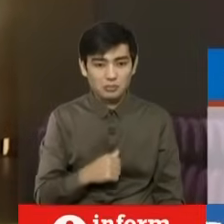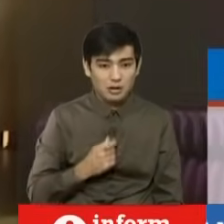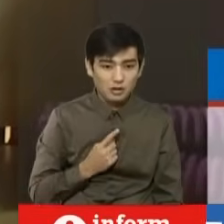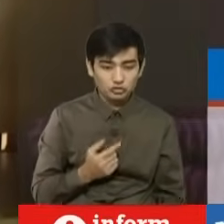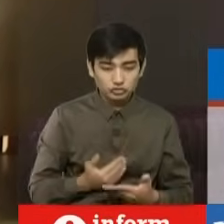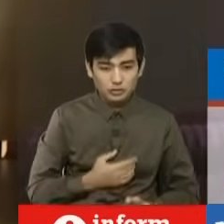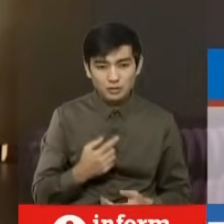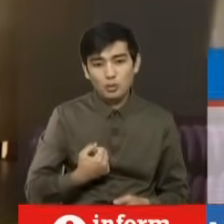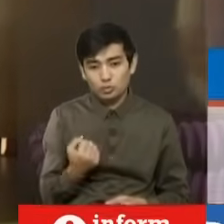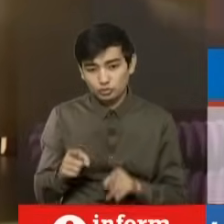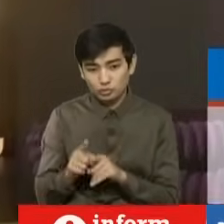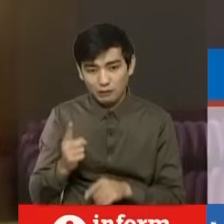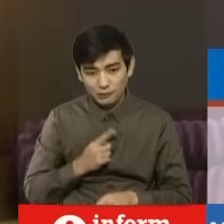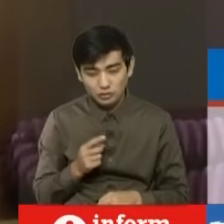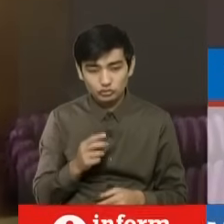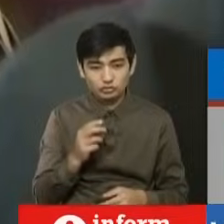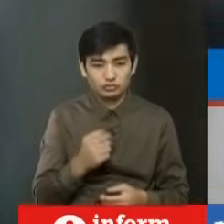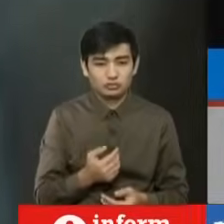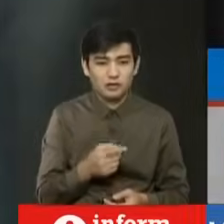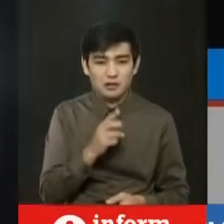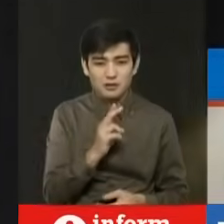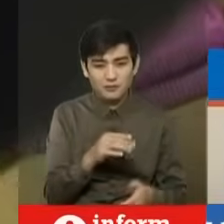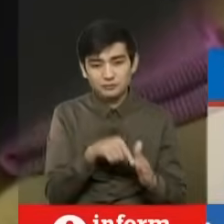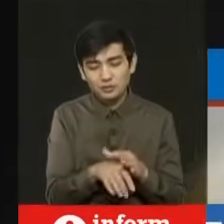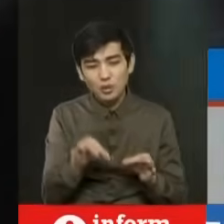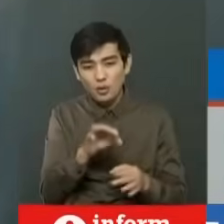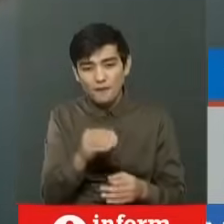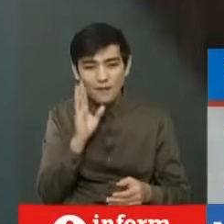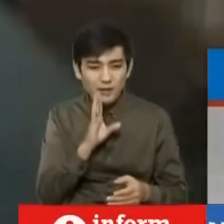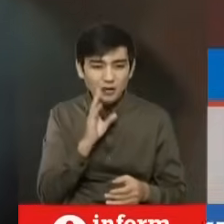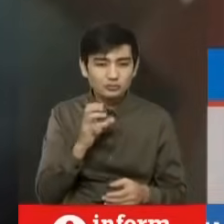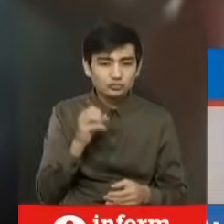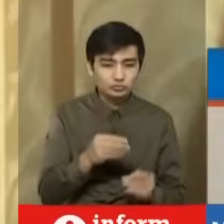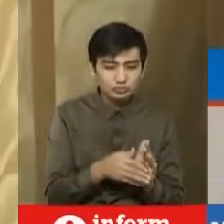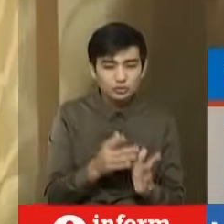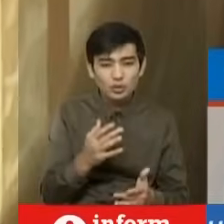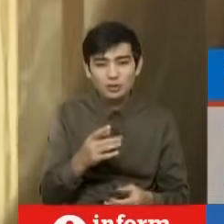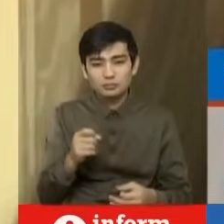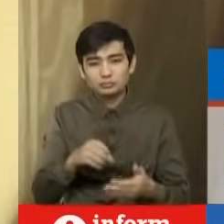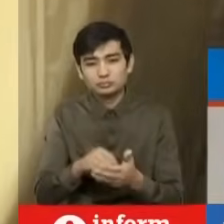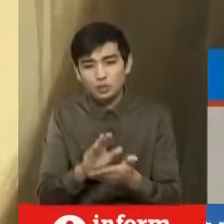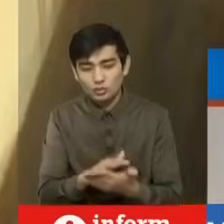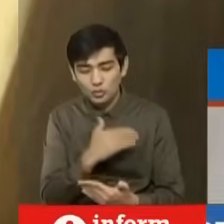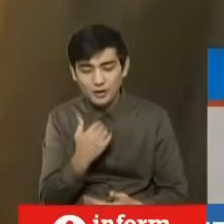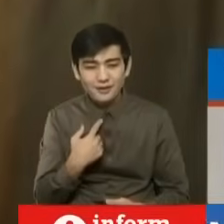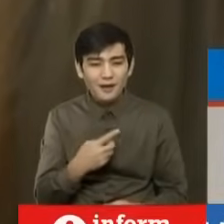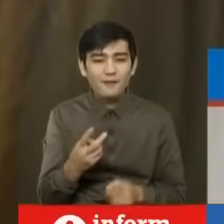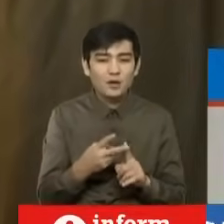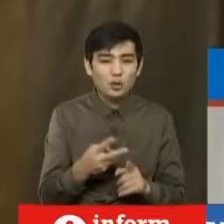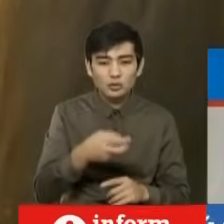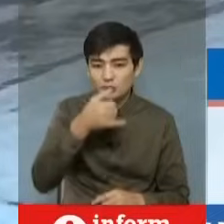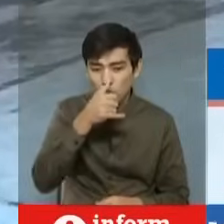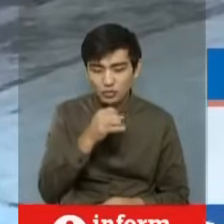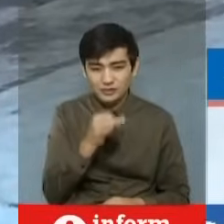одна её подруга тоже у них в квартирах нет приборов учёта расхода воды первая не хочет их устанавливать вторая не может из-за конструктивных